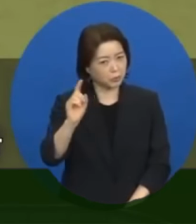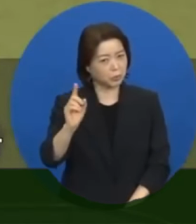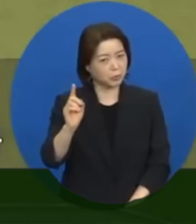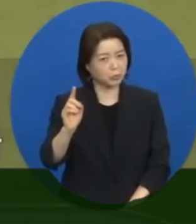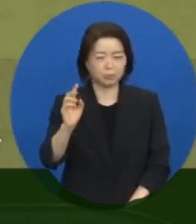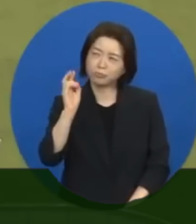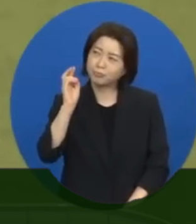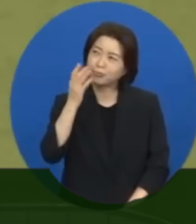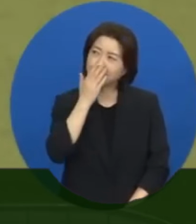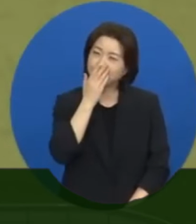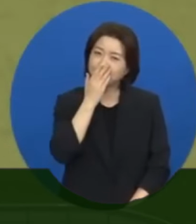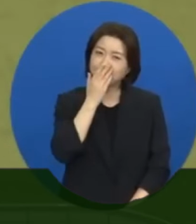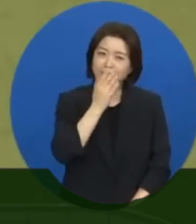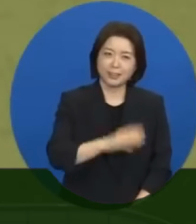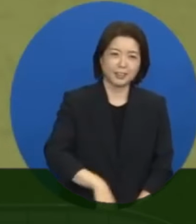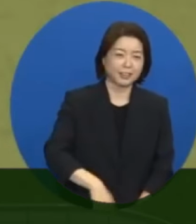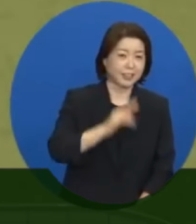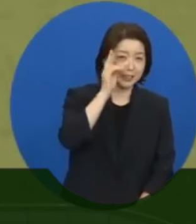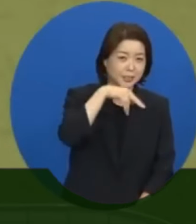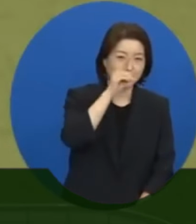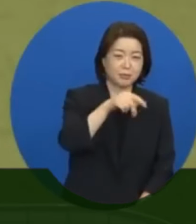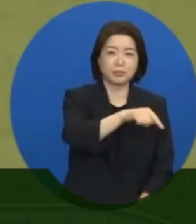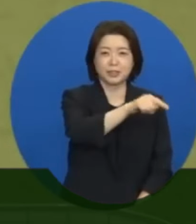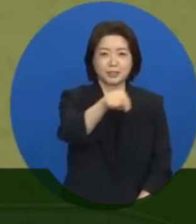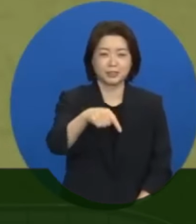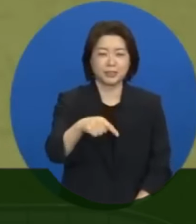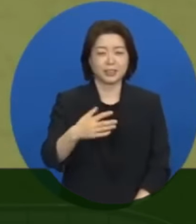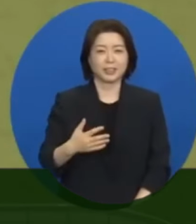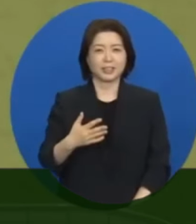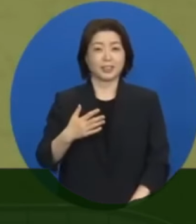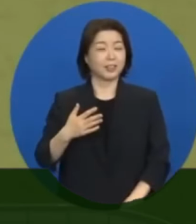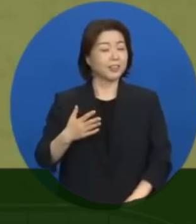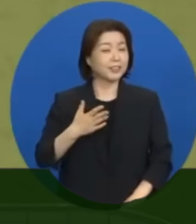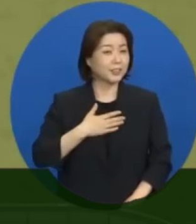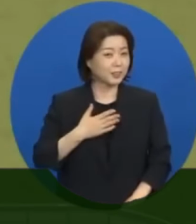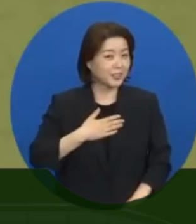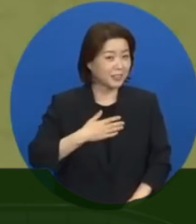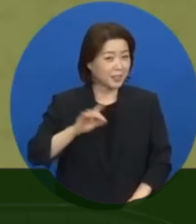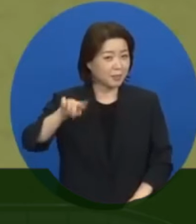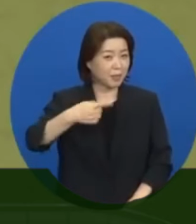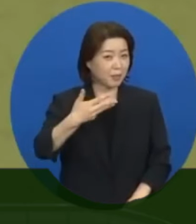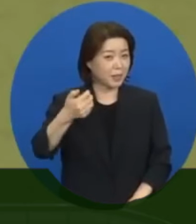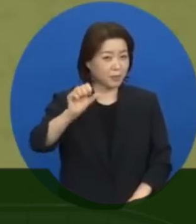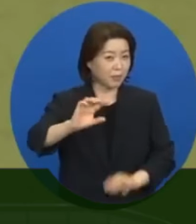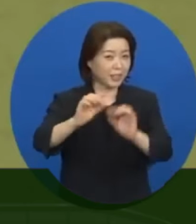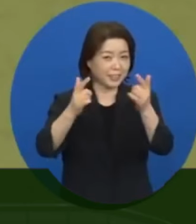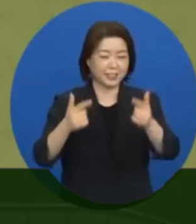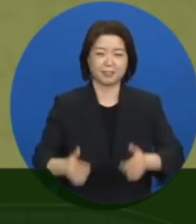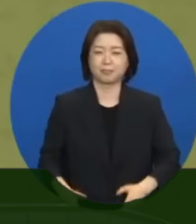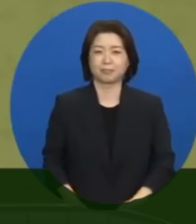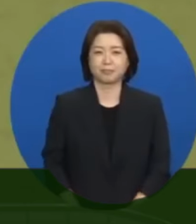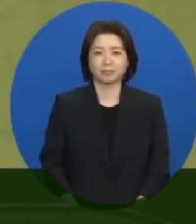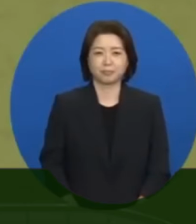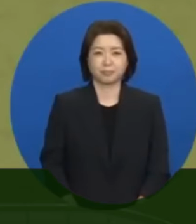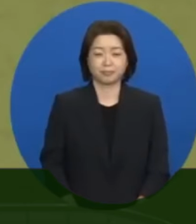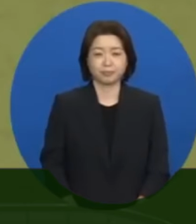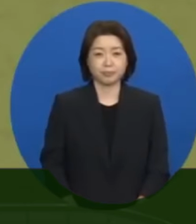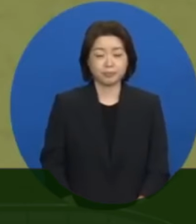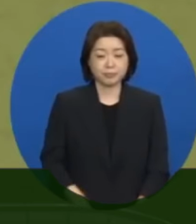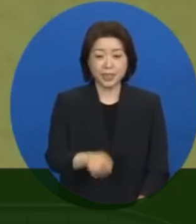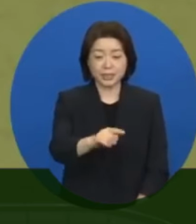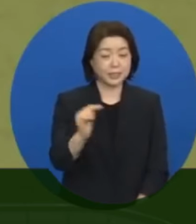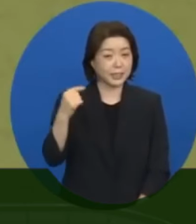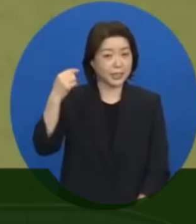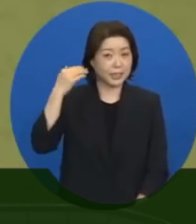참는 180이 안 됩니다 여러분 잘 보십시오 준수한 겉모습과 큰 키가 문제라는게